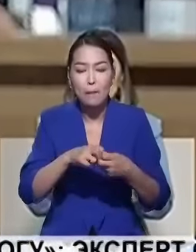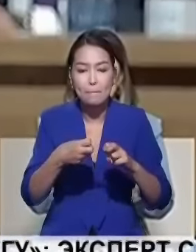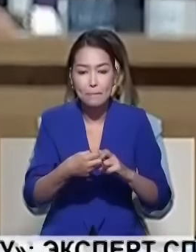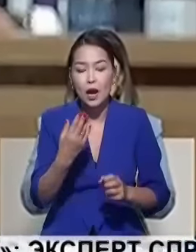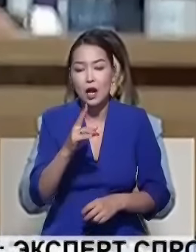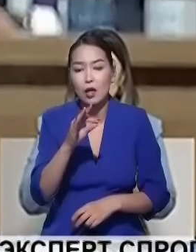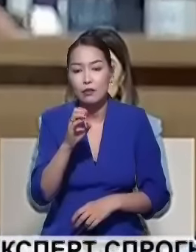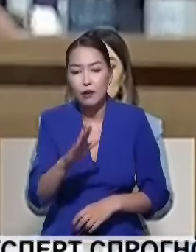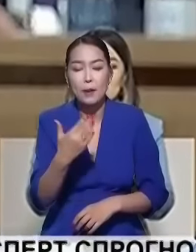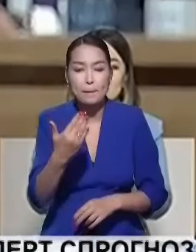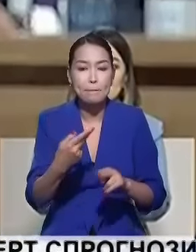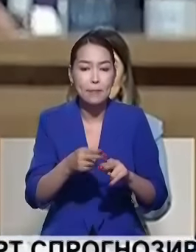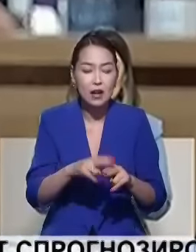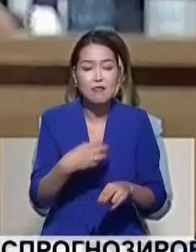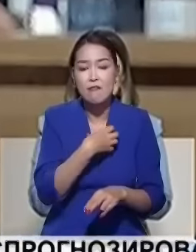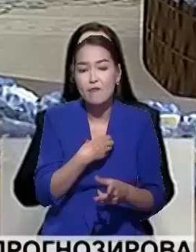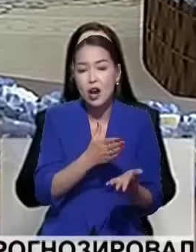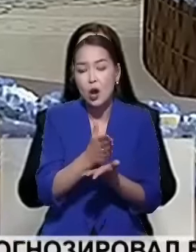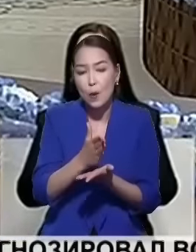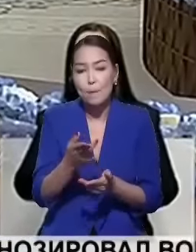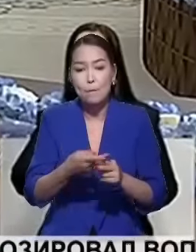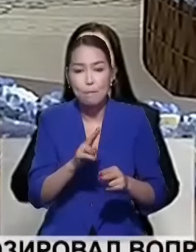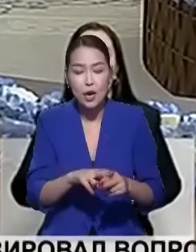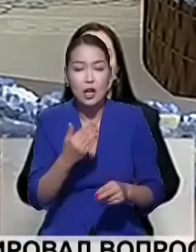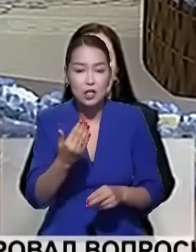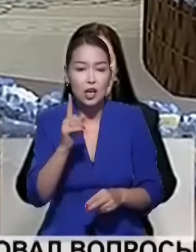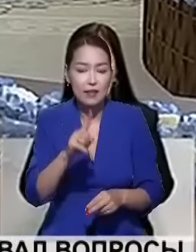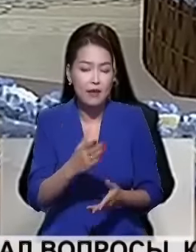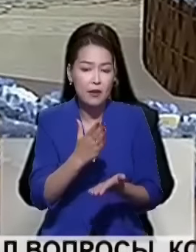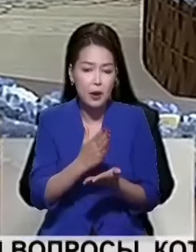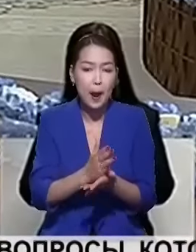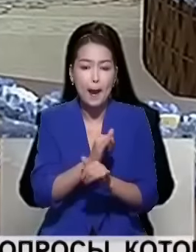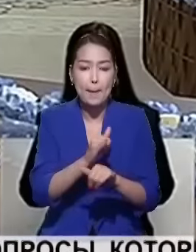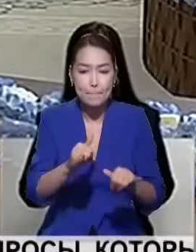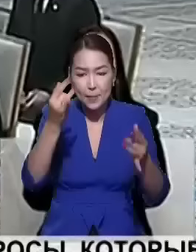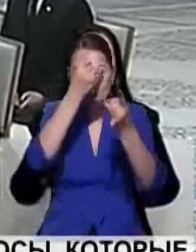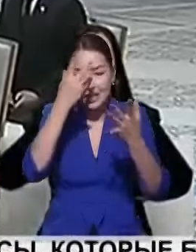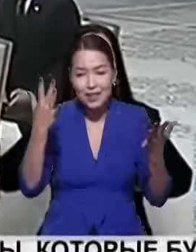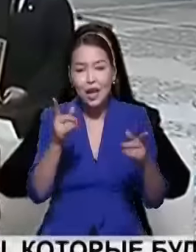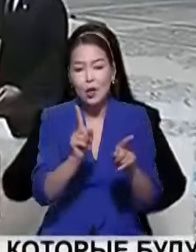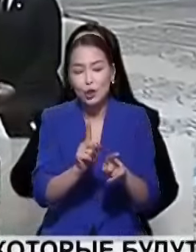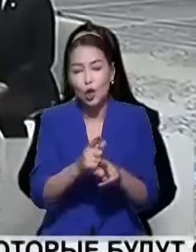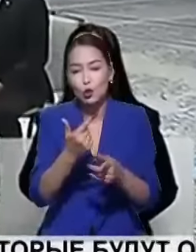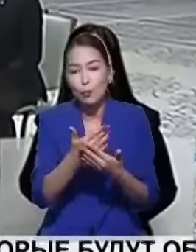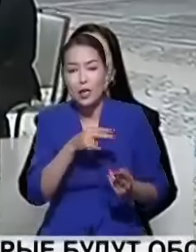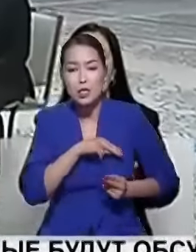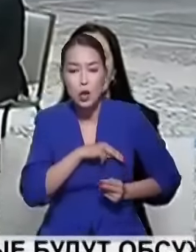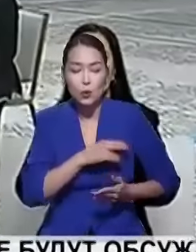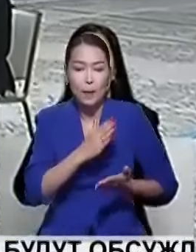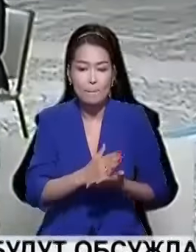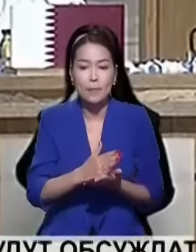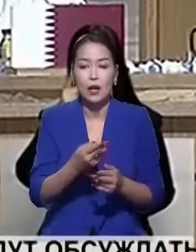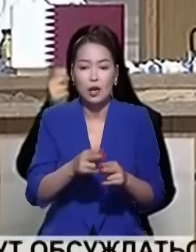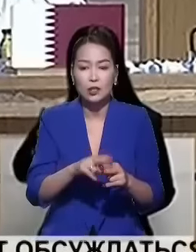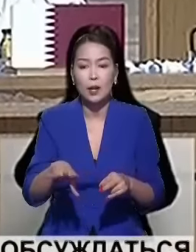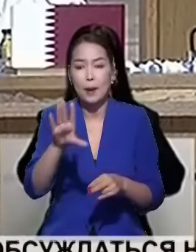Касым-Жомарта Токаева, крайне важным направлением деятельности ШОС также является расширение культурно-гуманитарного сотрудничества. Эта сфера